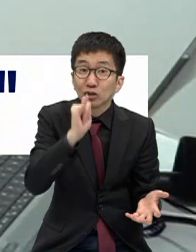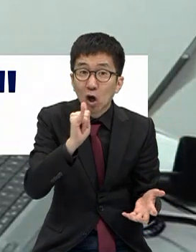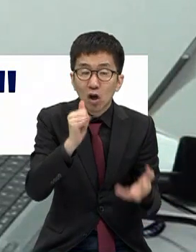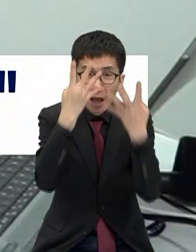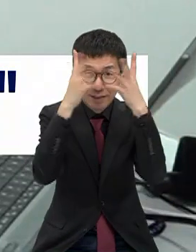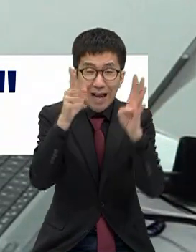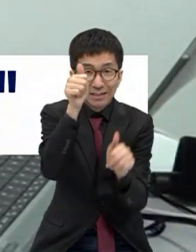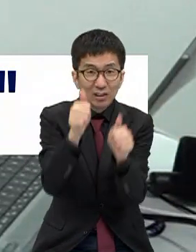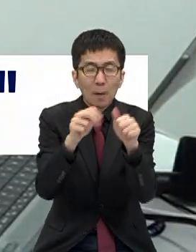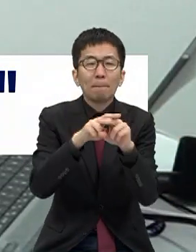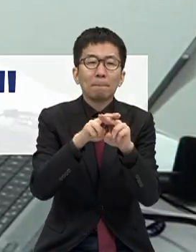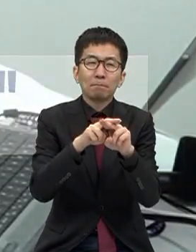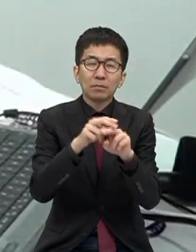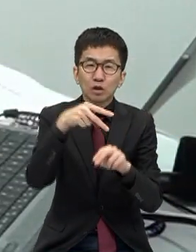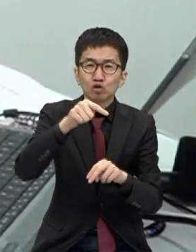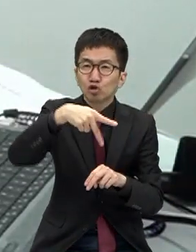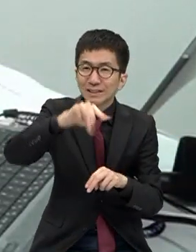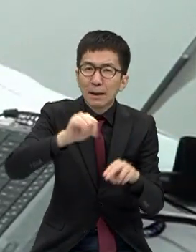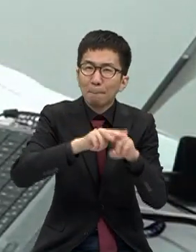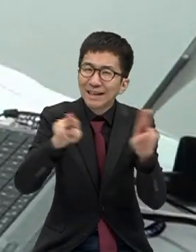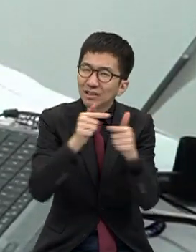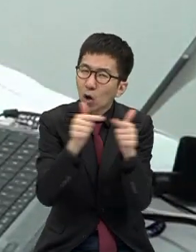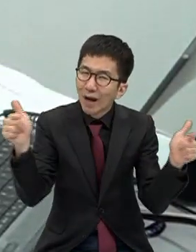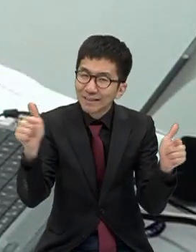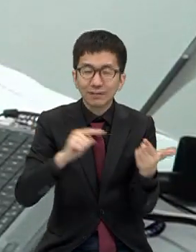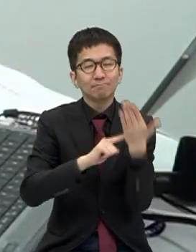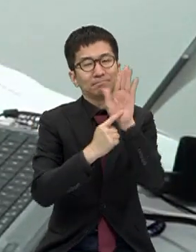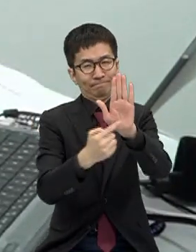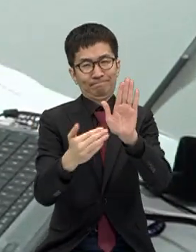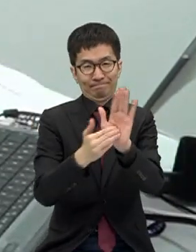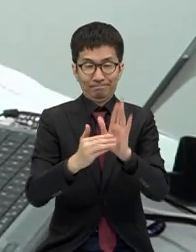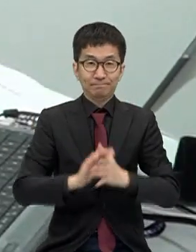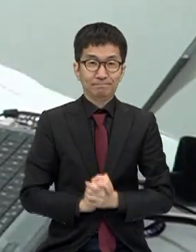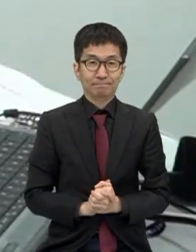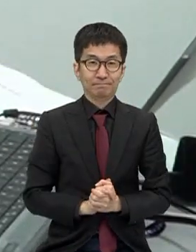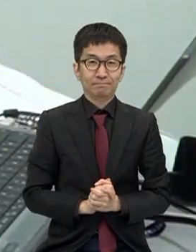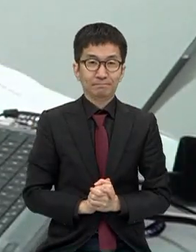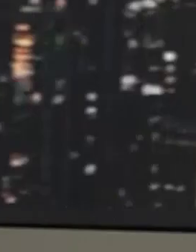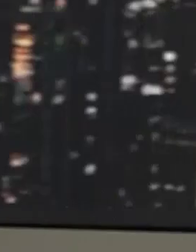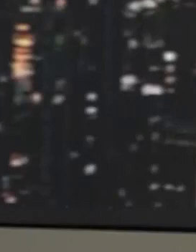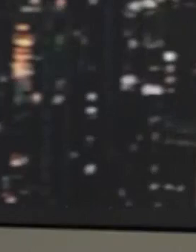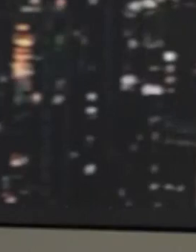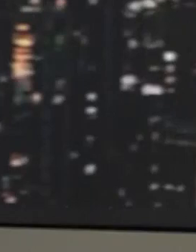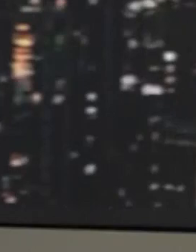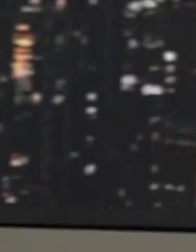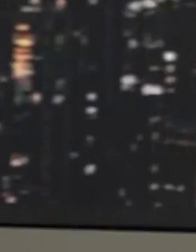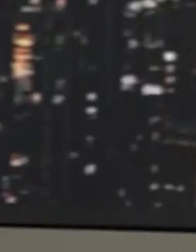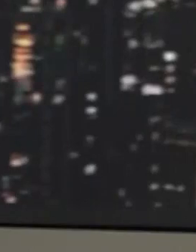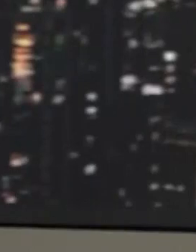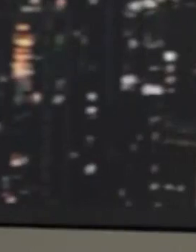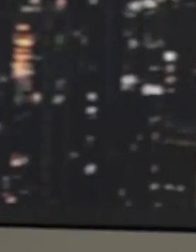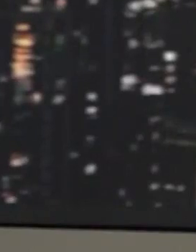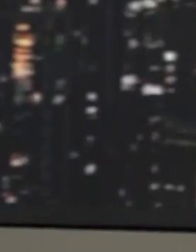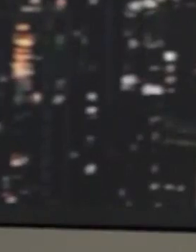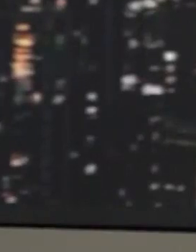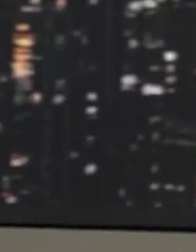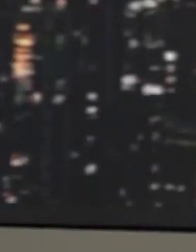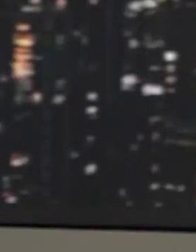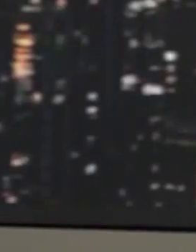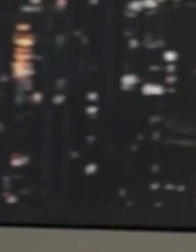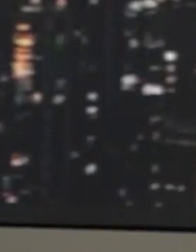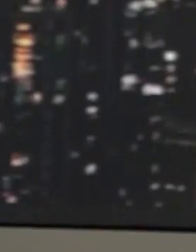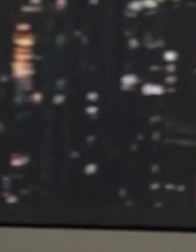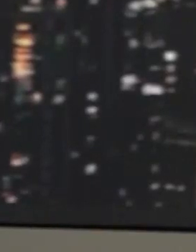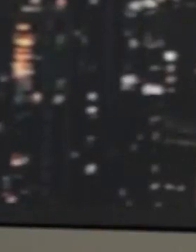담은 청년 공약을 발표했습니다. SBS 유수환입니다. 네, 안녕하십니까. 김현우입니다. 더 많은 뉴스와